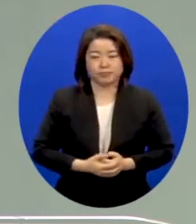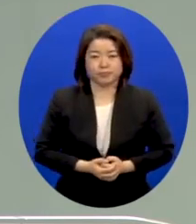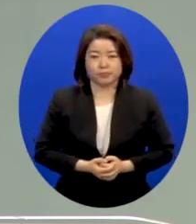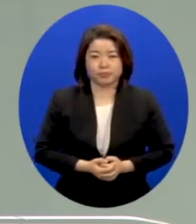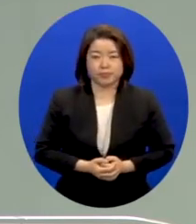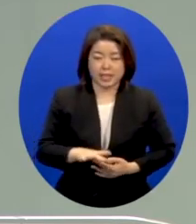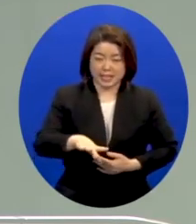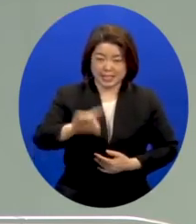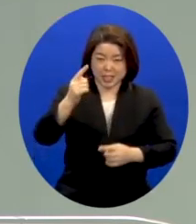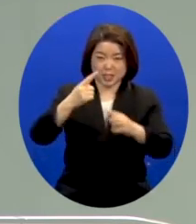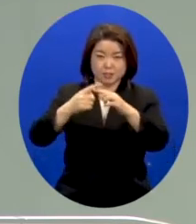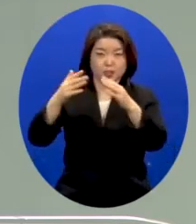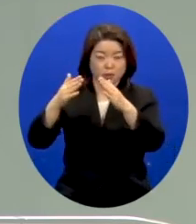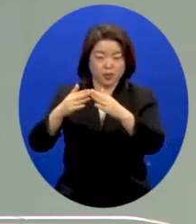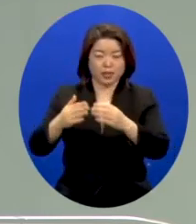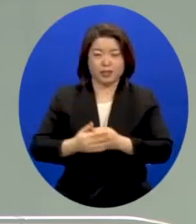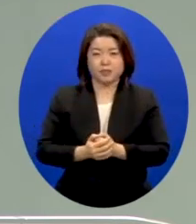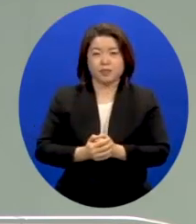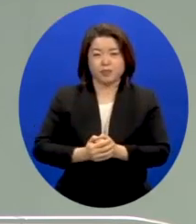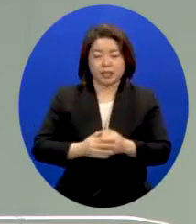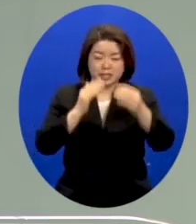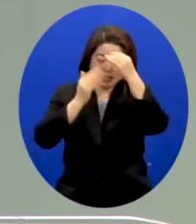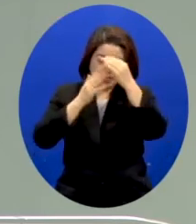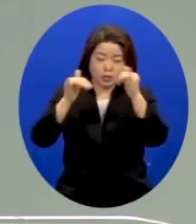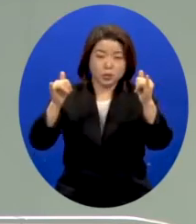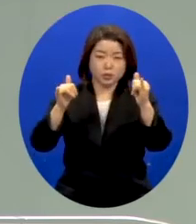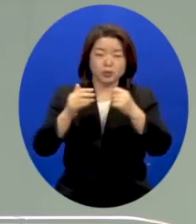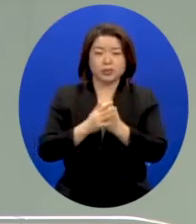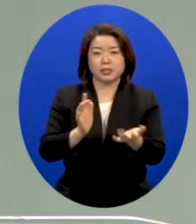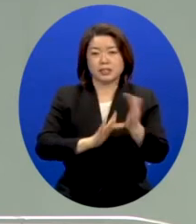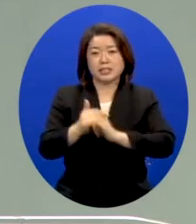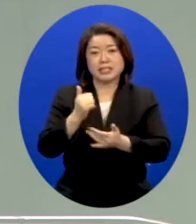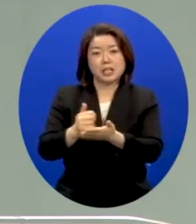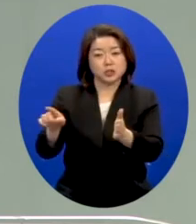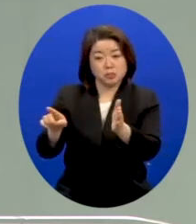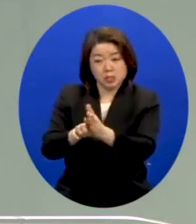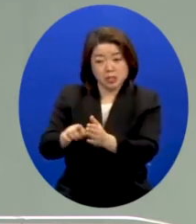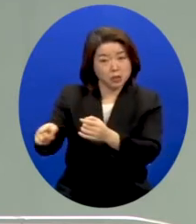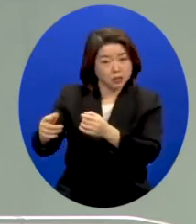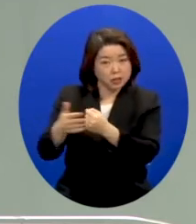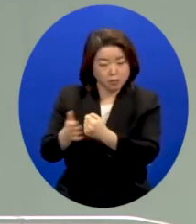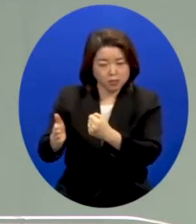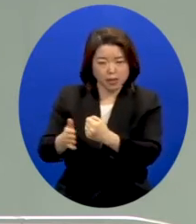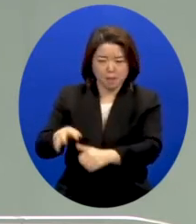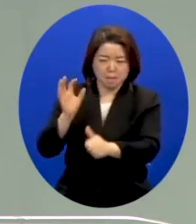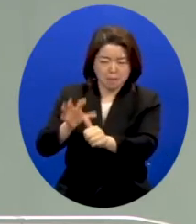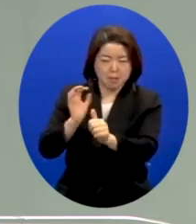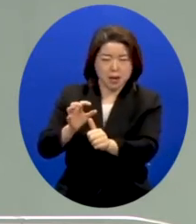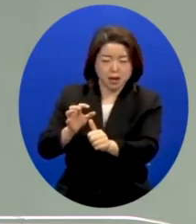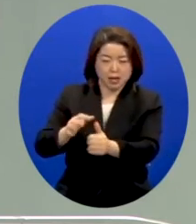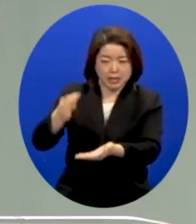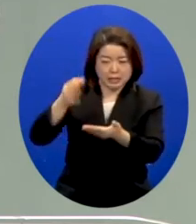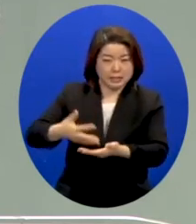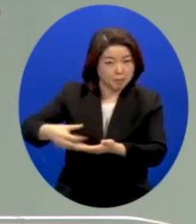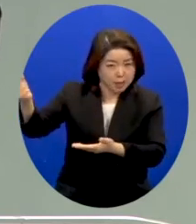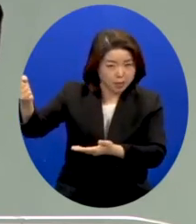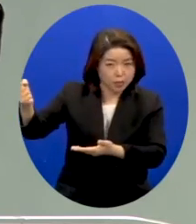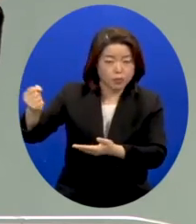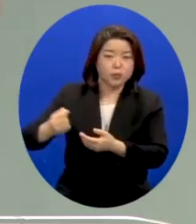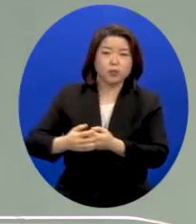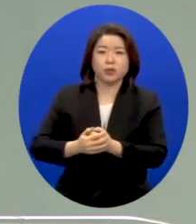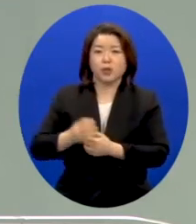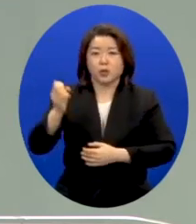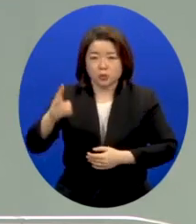초대교회 성도들은 예수 믿는 것 때문에 핍박 또 많이 받고 재산도 다 뺏기고